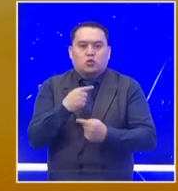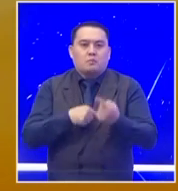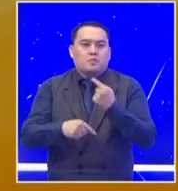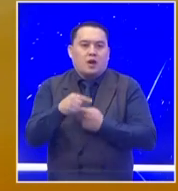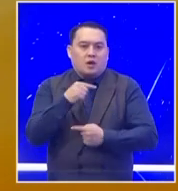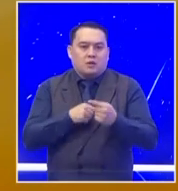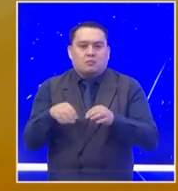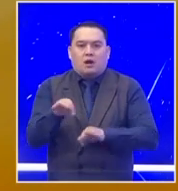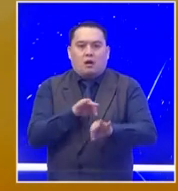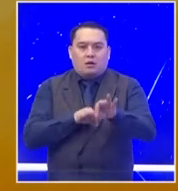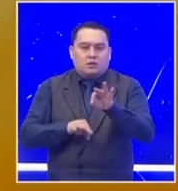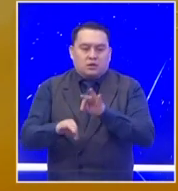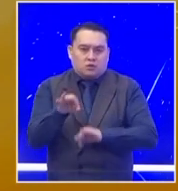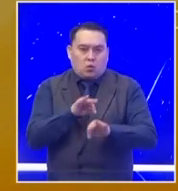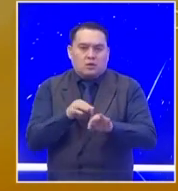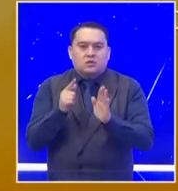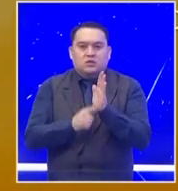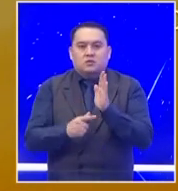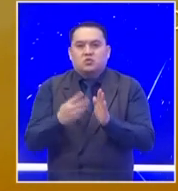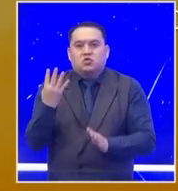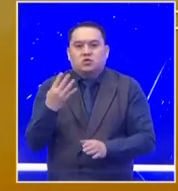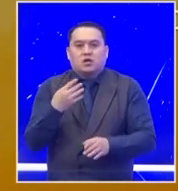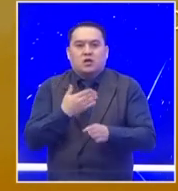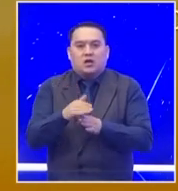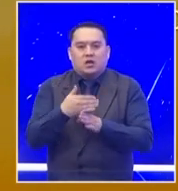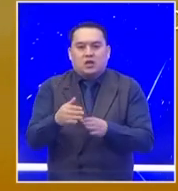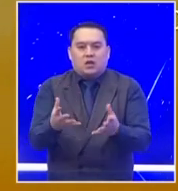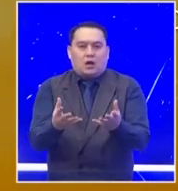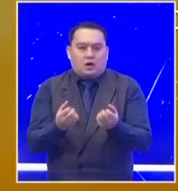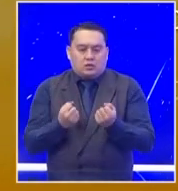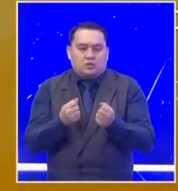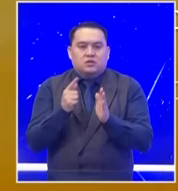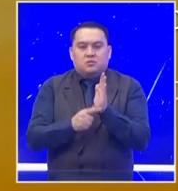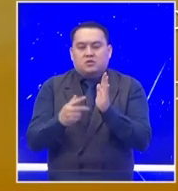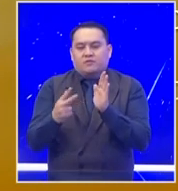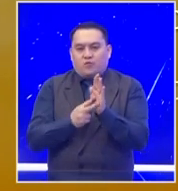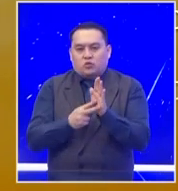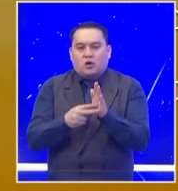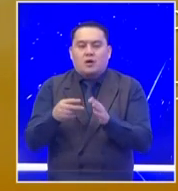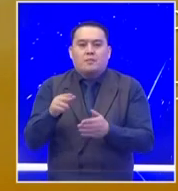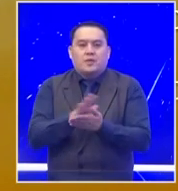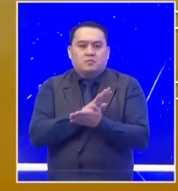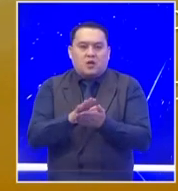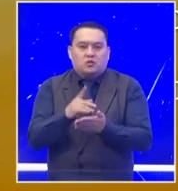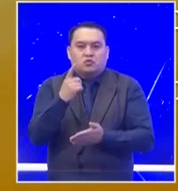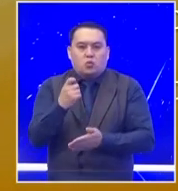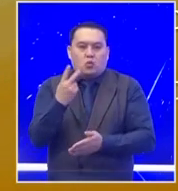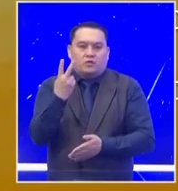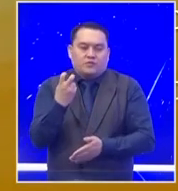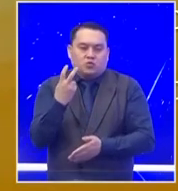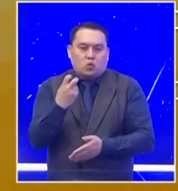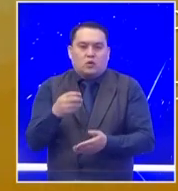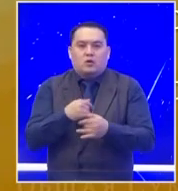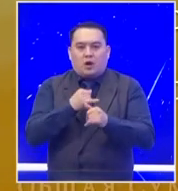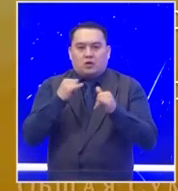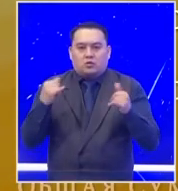предпринимательства по проекту «Бастау бизнес». 74 получили микрокредиты, а 78 – безвозмездные гранты в размере 100 и 200 МРП на